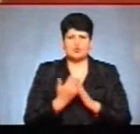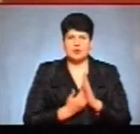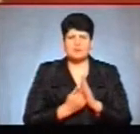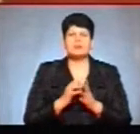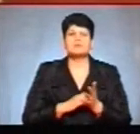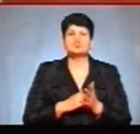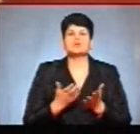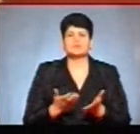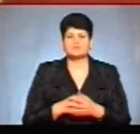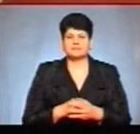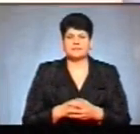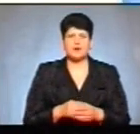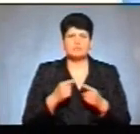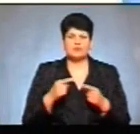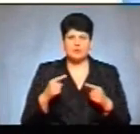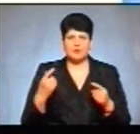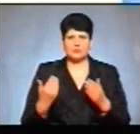причини? Будь-яка нова справа,